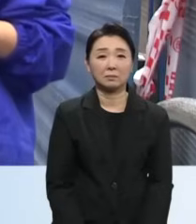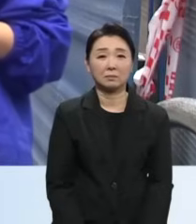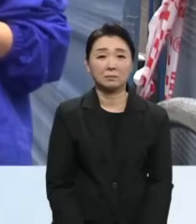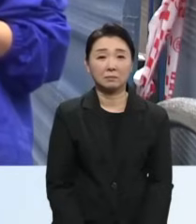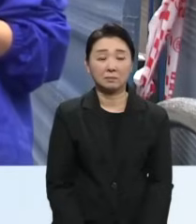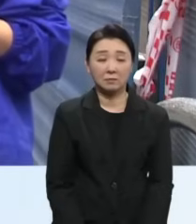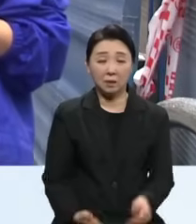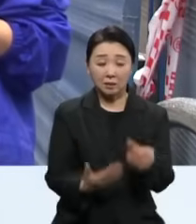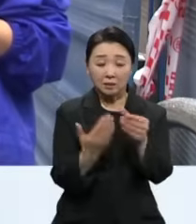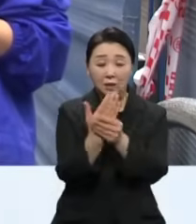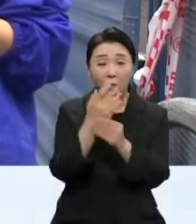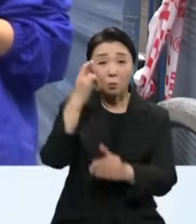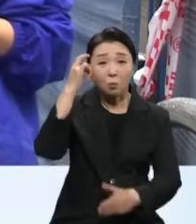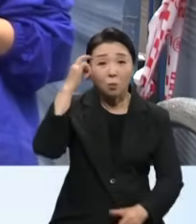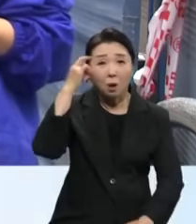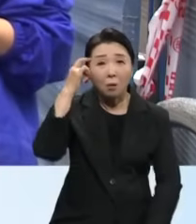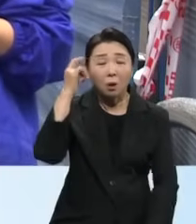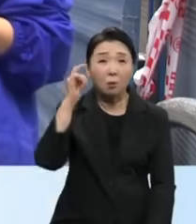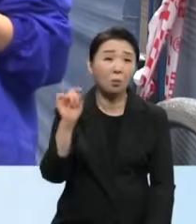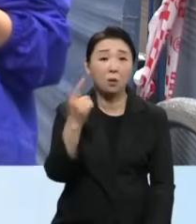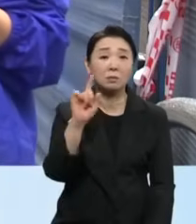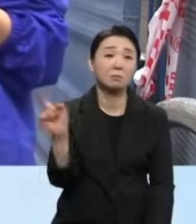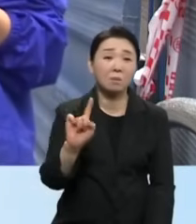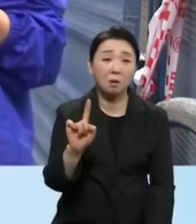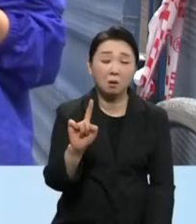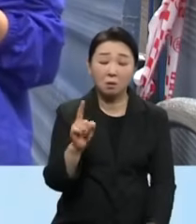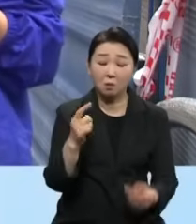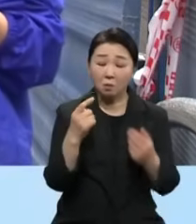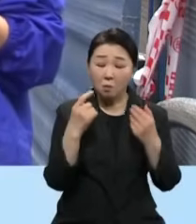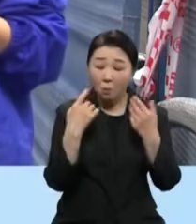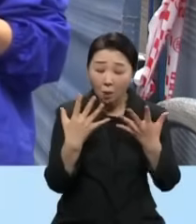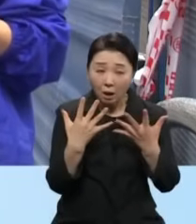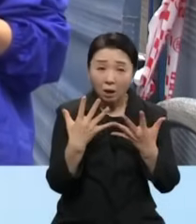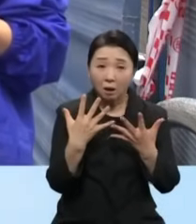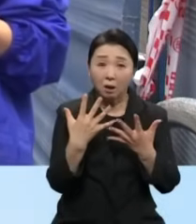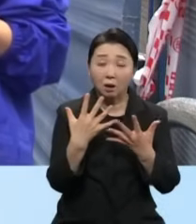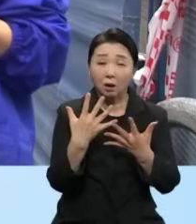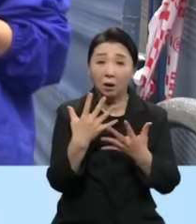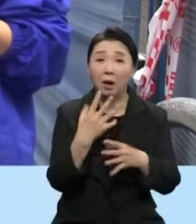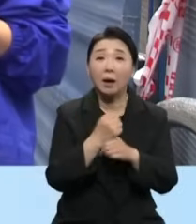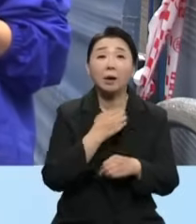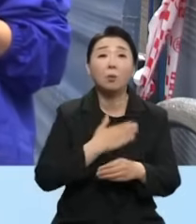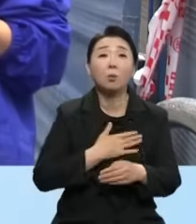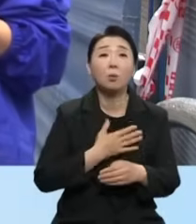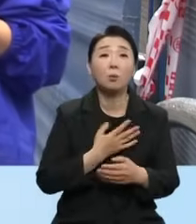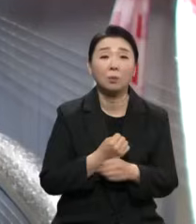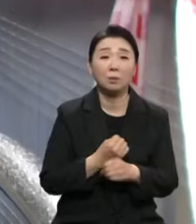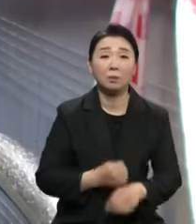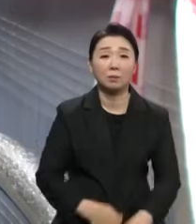네, 왜 이런 사고가 벌어졌는지 정확한 원인 언제 알 수 있습니까?